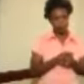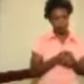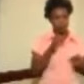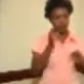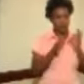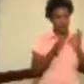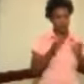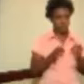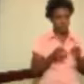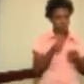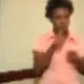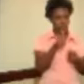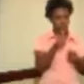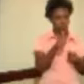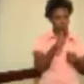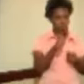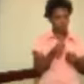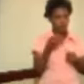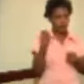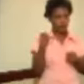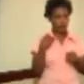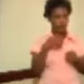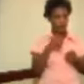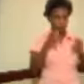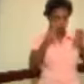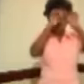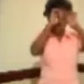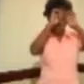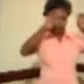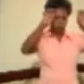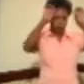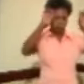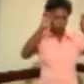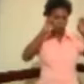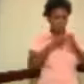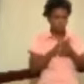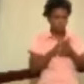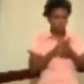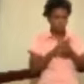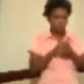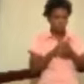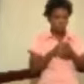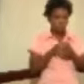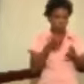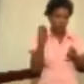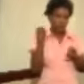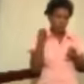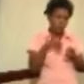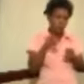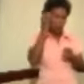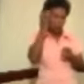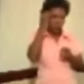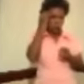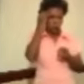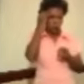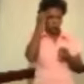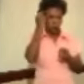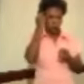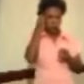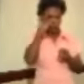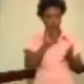que moi-même, qui est dans le système, non, système éducatif haïtien, que moi j'ai une connaissance intérieure